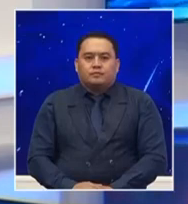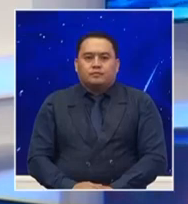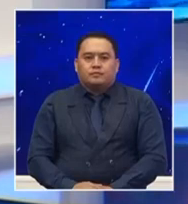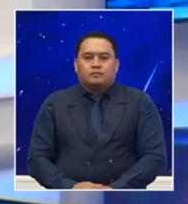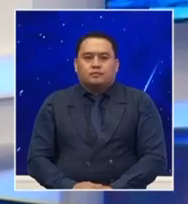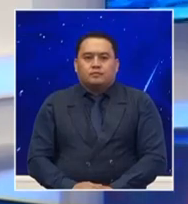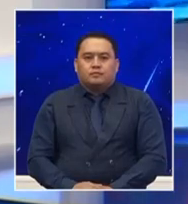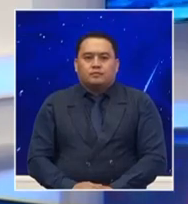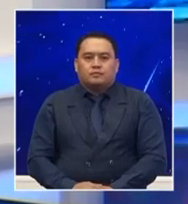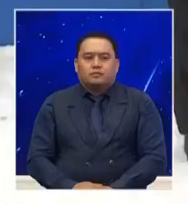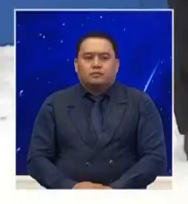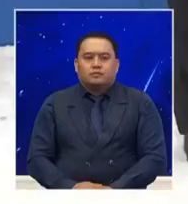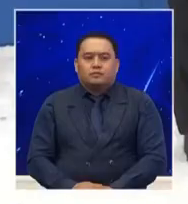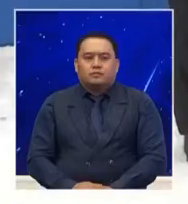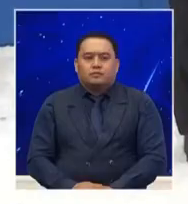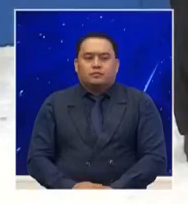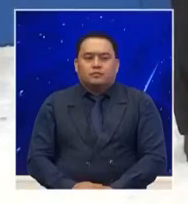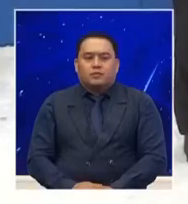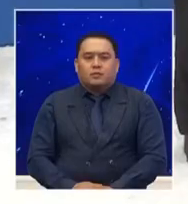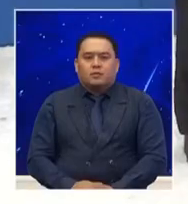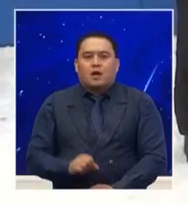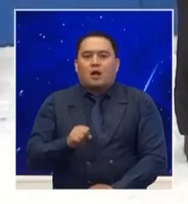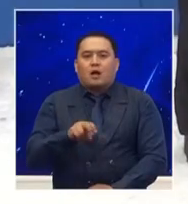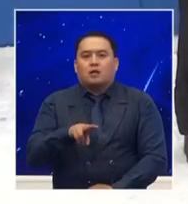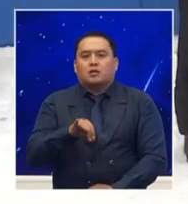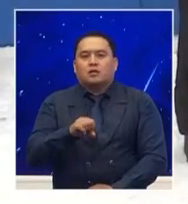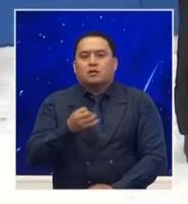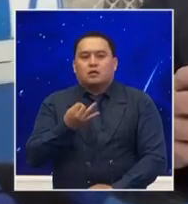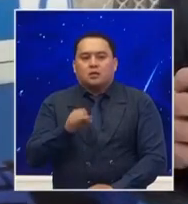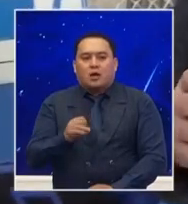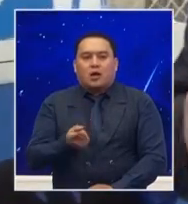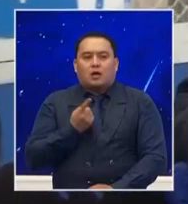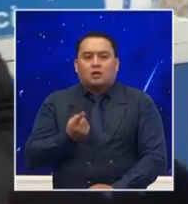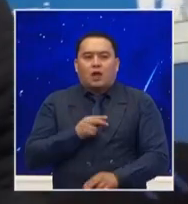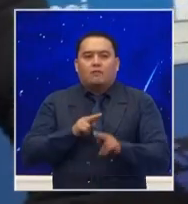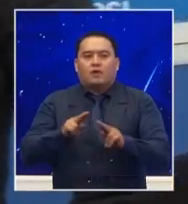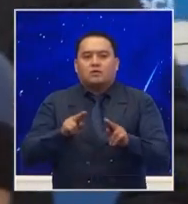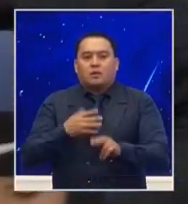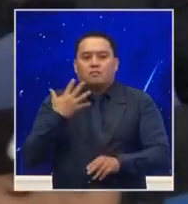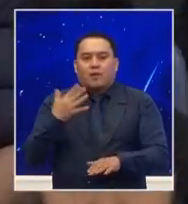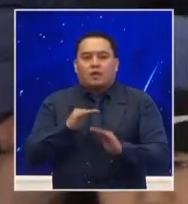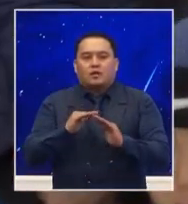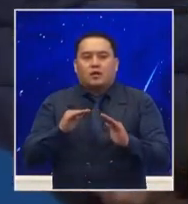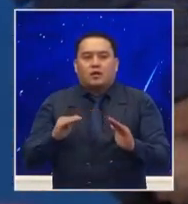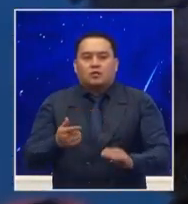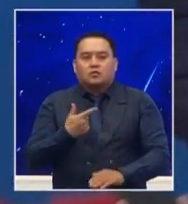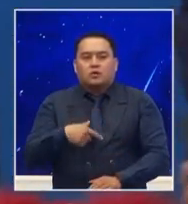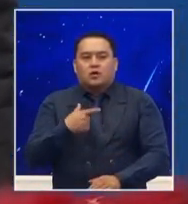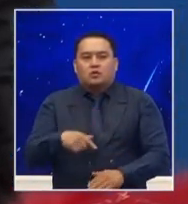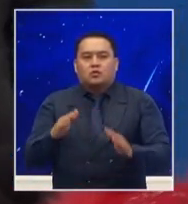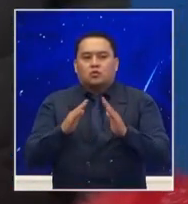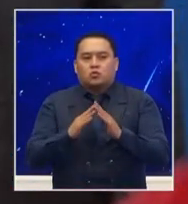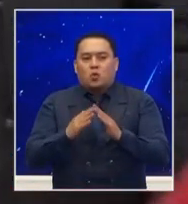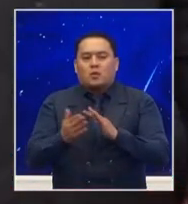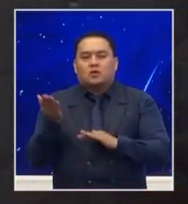в сюжете. Алтынай Тутубаева – многодетная мать. Она одна воспитывает 5 детей. Семья нуждалась в собственном жилье уже давно.